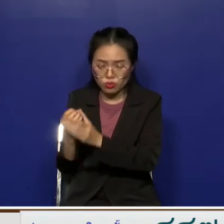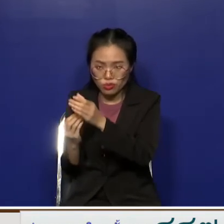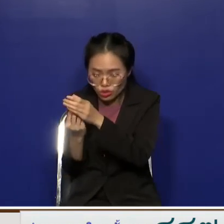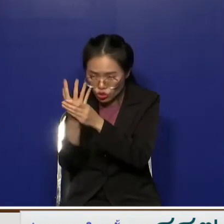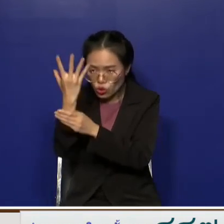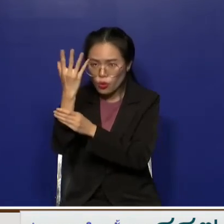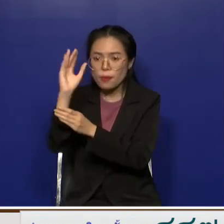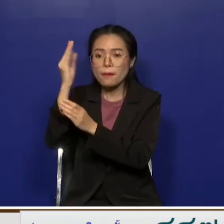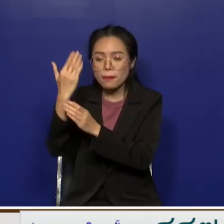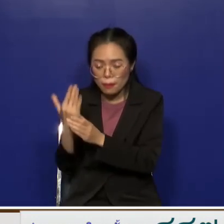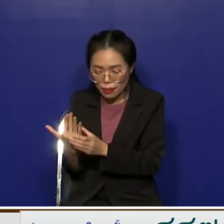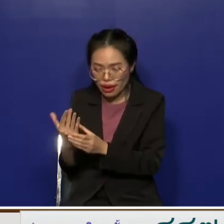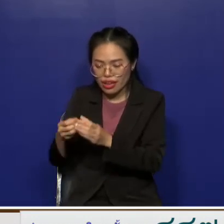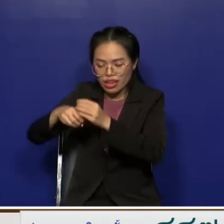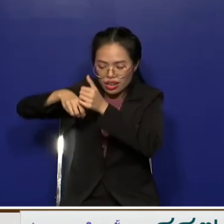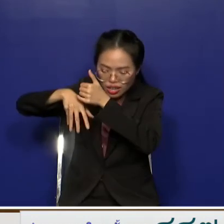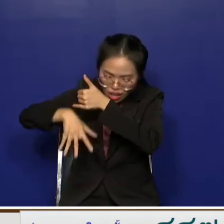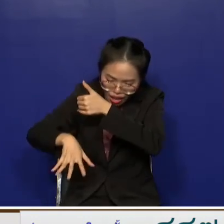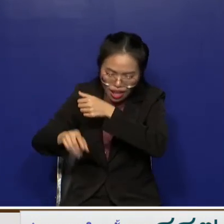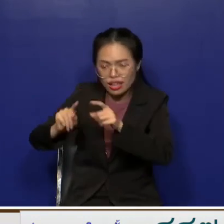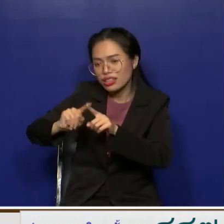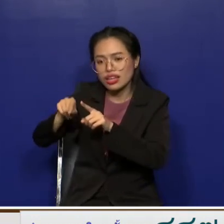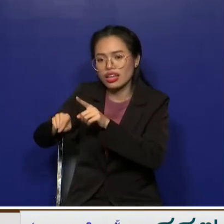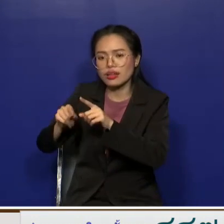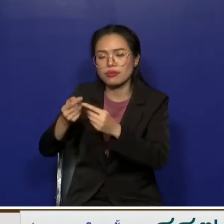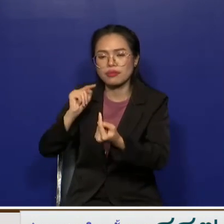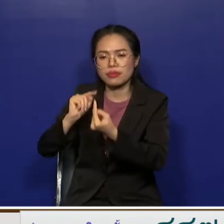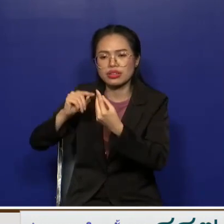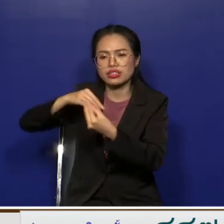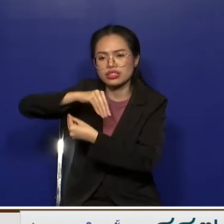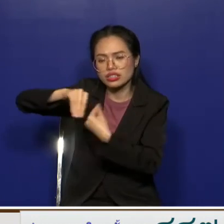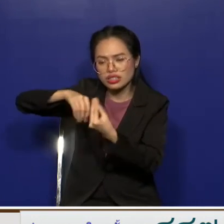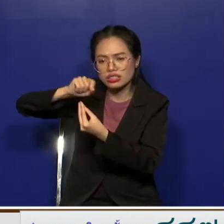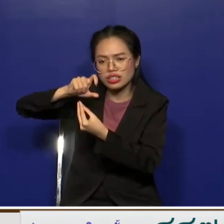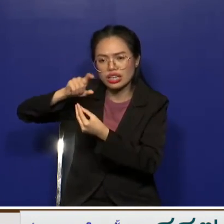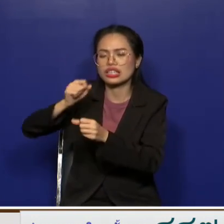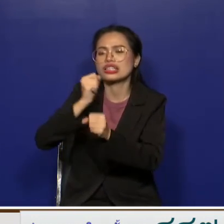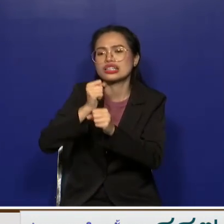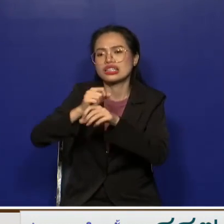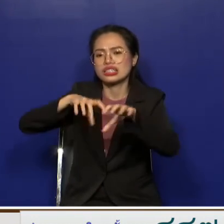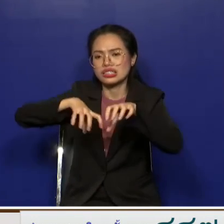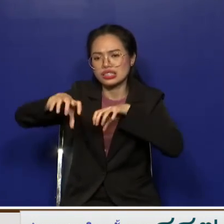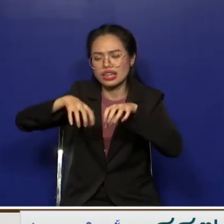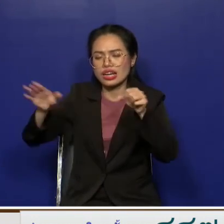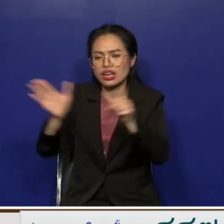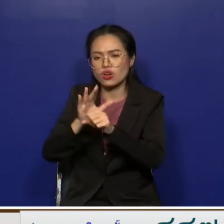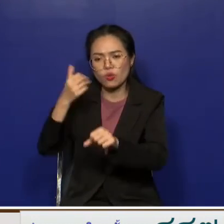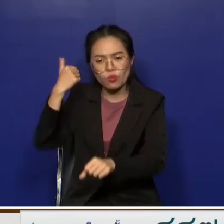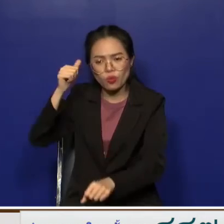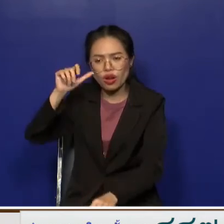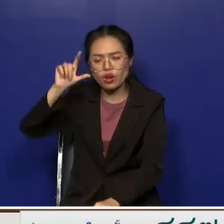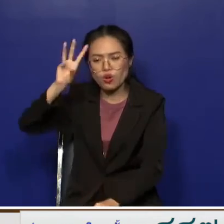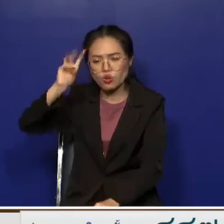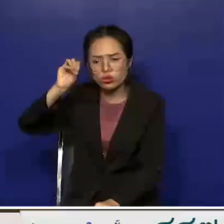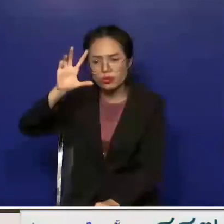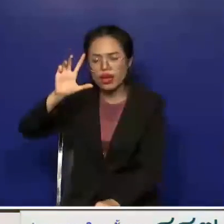ะครับอาจจะเป็นต้นไม้ยืนต้นที่เป็นระบบเศรษฐกิจใหม่นั่นคือการเตรียมการใน65วันครับเพียงพอครับท่านประธานครับผมเห็